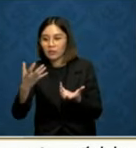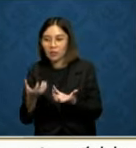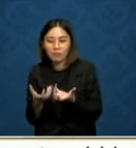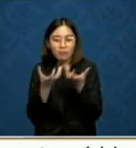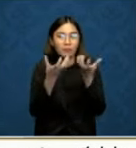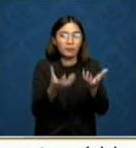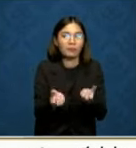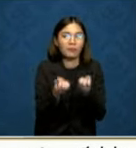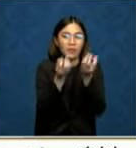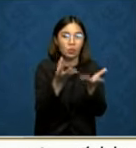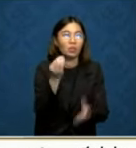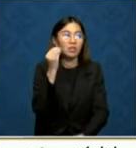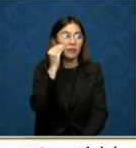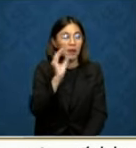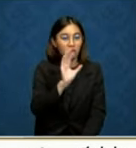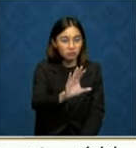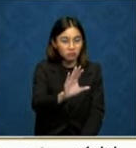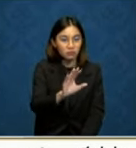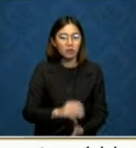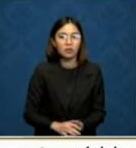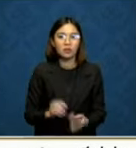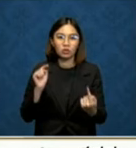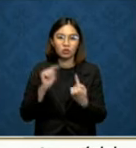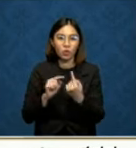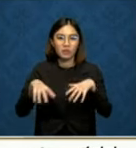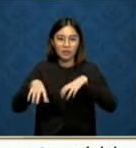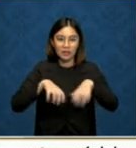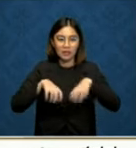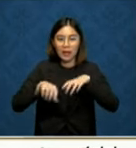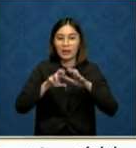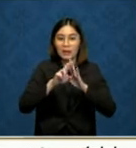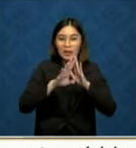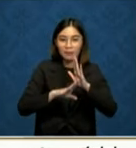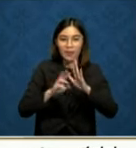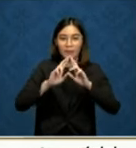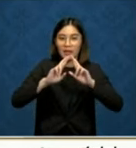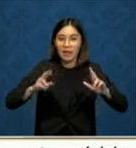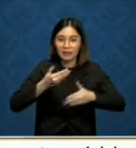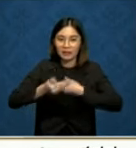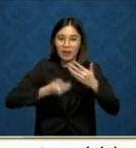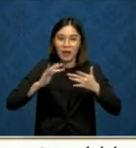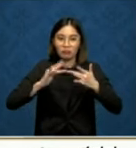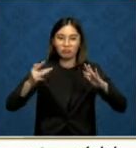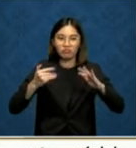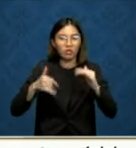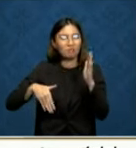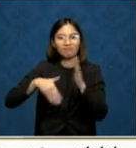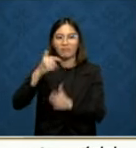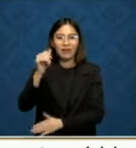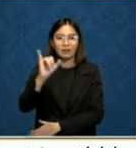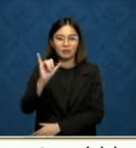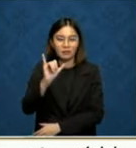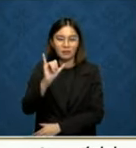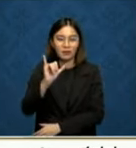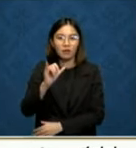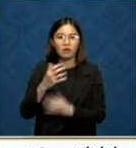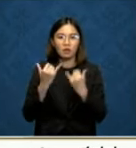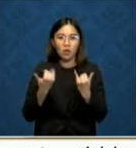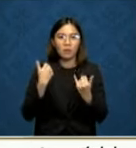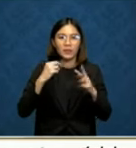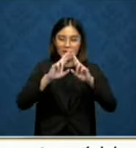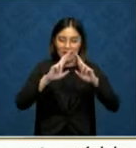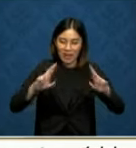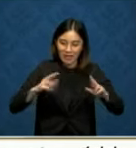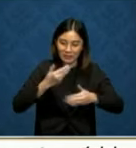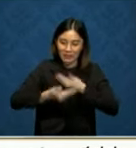บ้านนะฮะส่นเรื่องการจัดละเบียบรานค้าไน์ก็ต้เรีนวาขณะนี้ยังไม่สำเร็จ saveเรา อยัมีร้าน